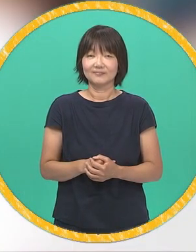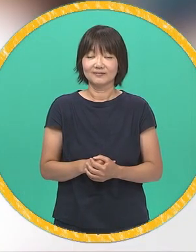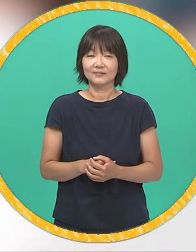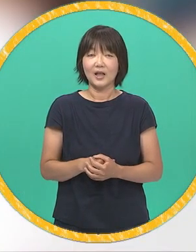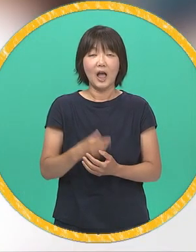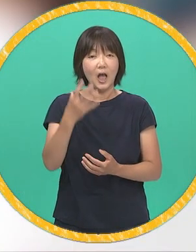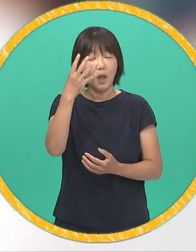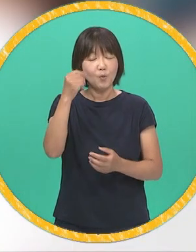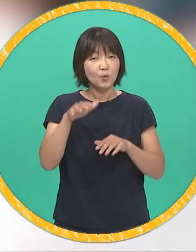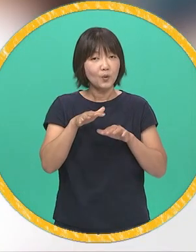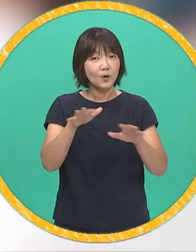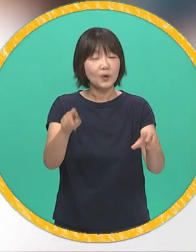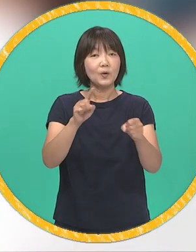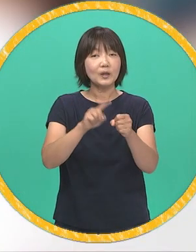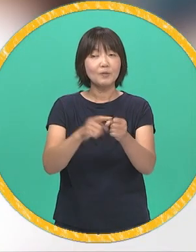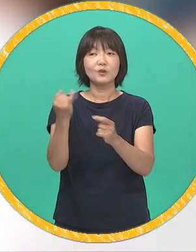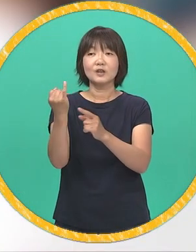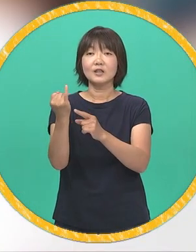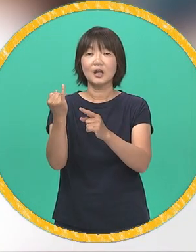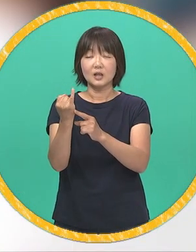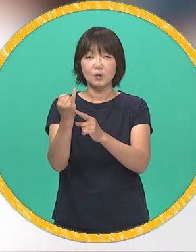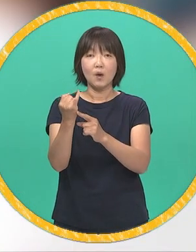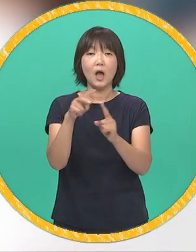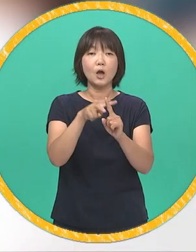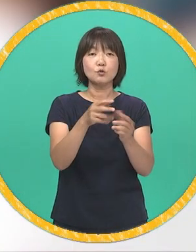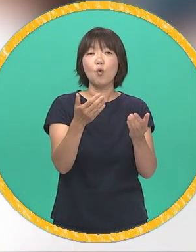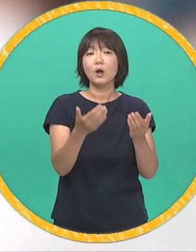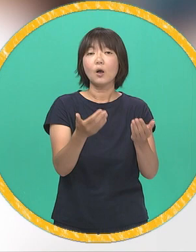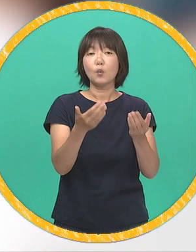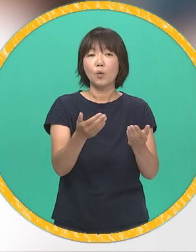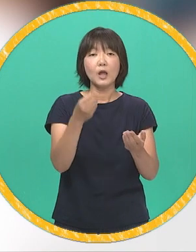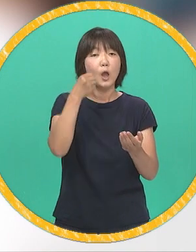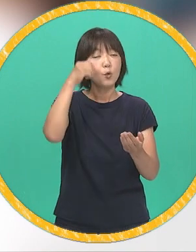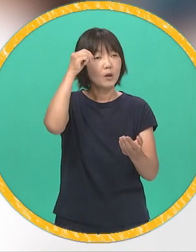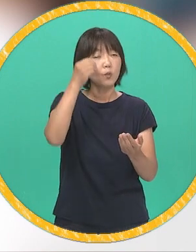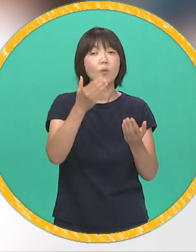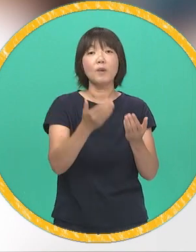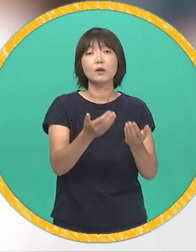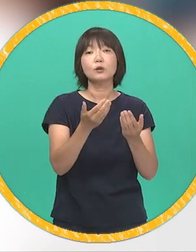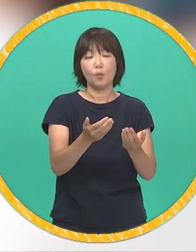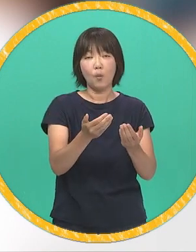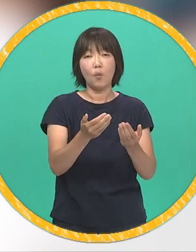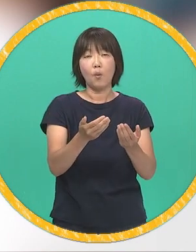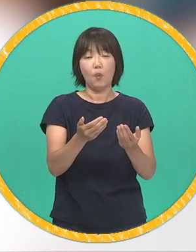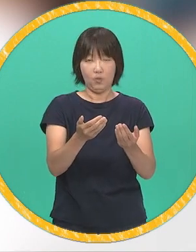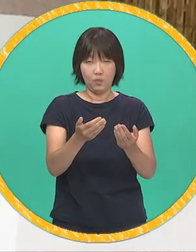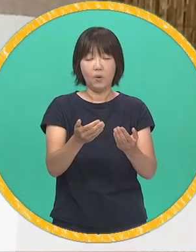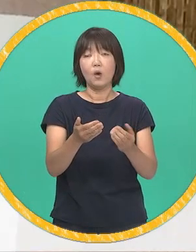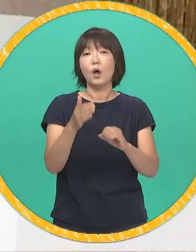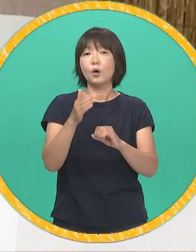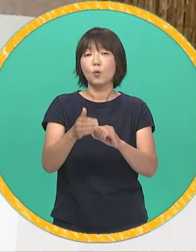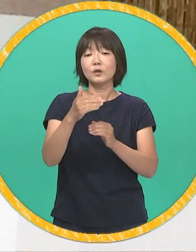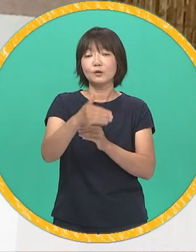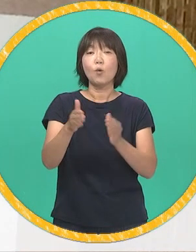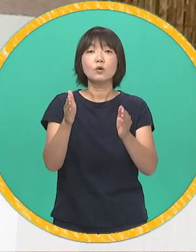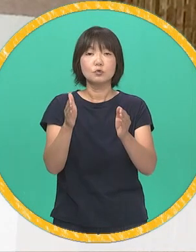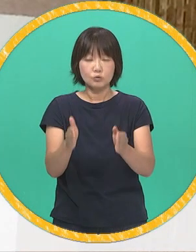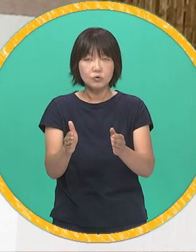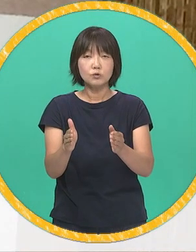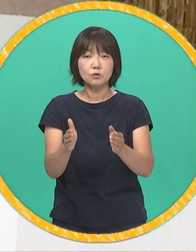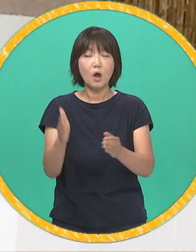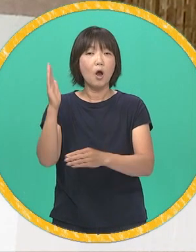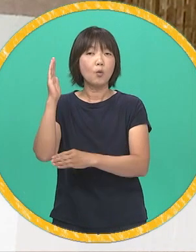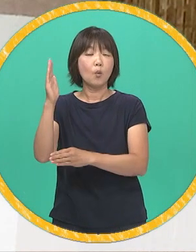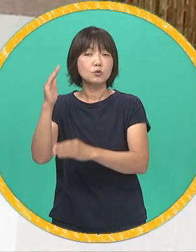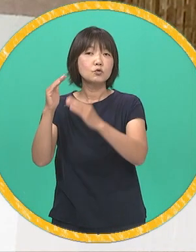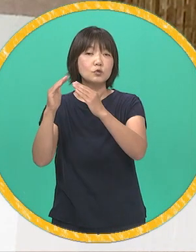梅の魅力を広めようと市花さんは磯子区の小学校で梅の事情を行ったり杉田を見を使った料理教室や